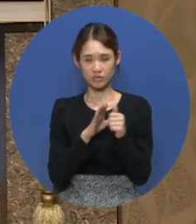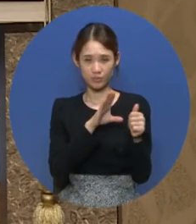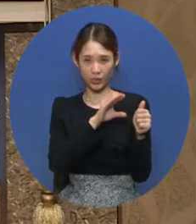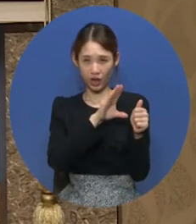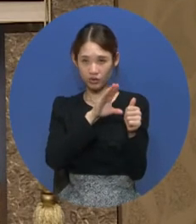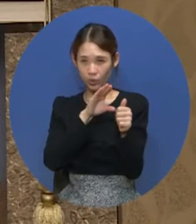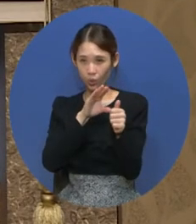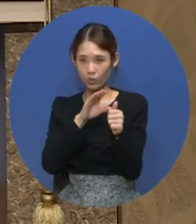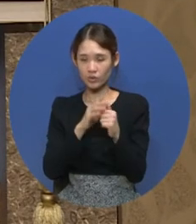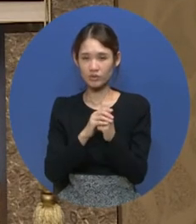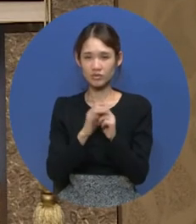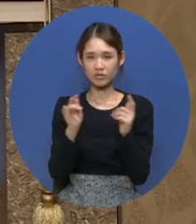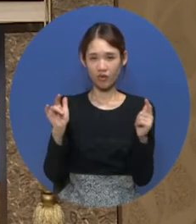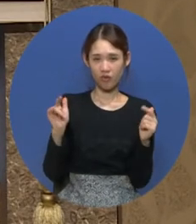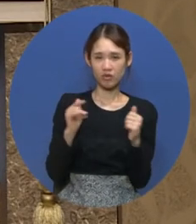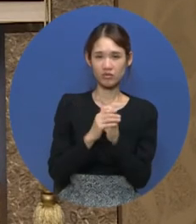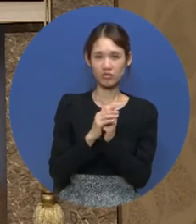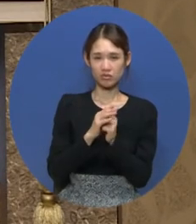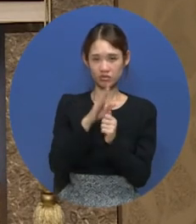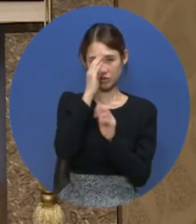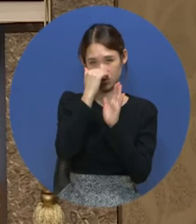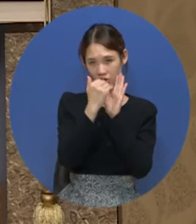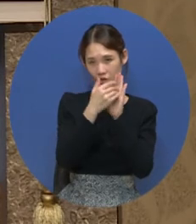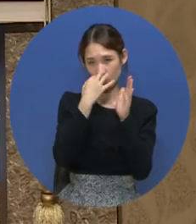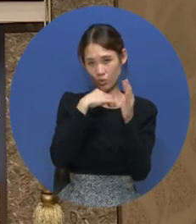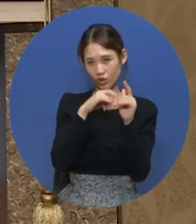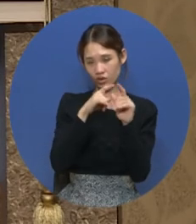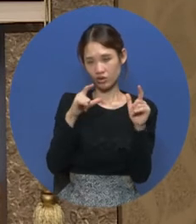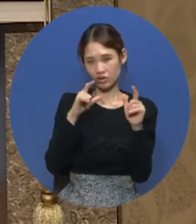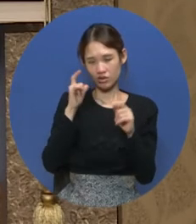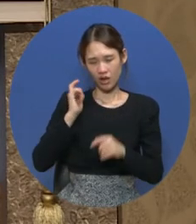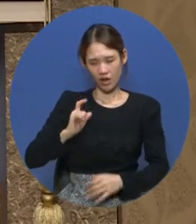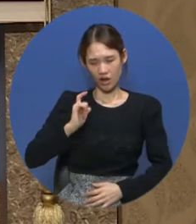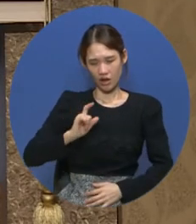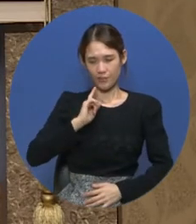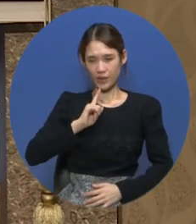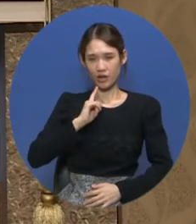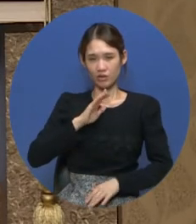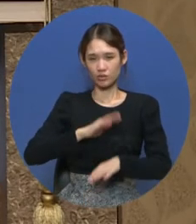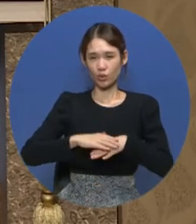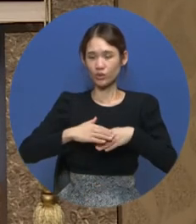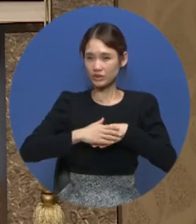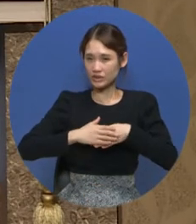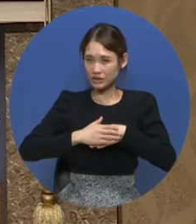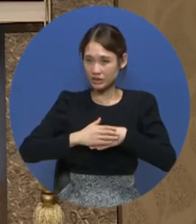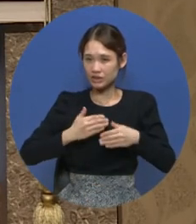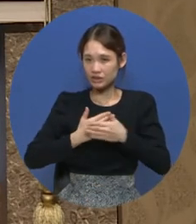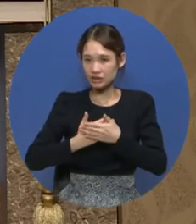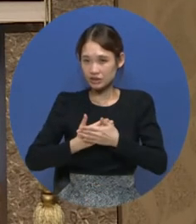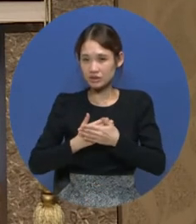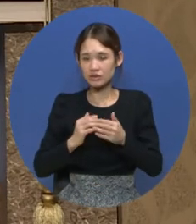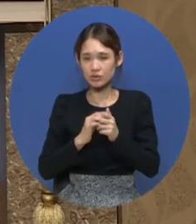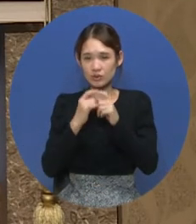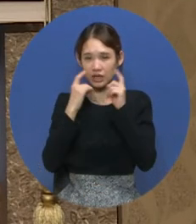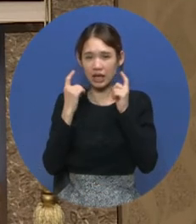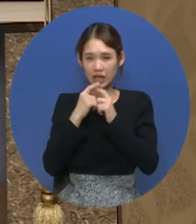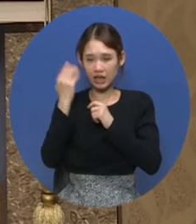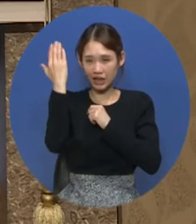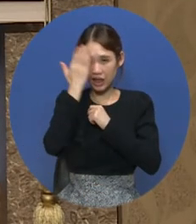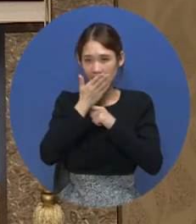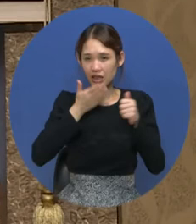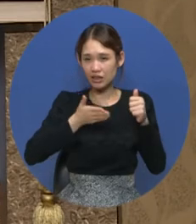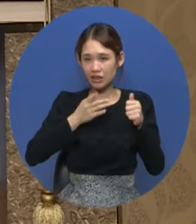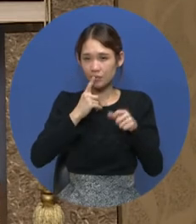방송이나 그래서 어 이제 예방 효과에 대한 부분들에 대해서 많이 손씻기 라든지 뭐 개인 위생에 대한 부분